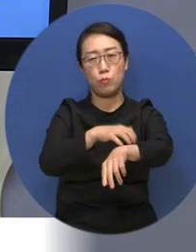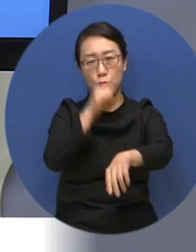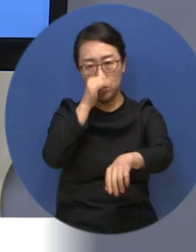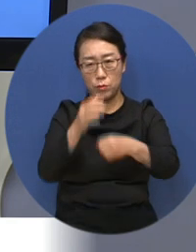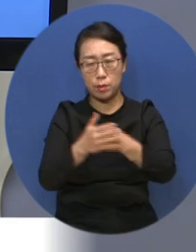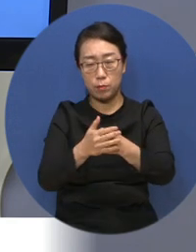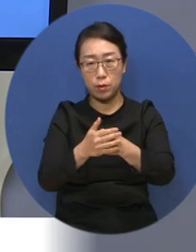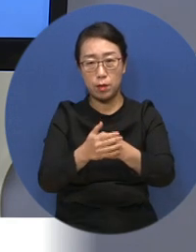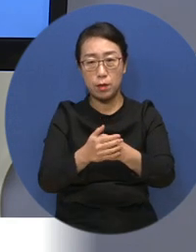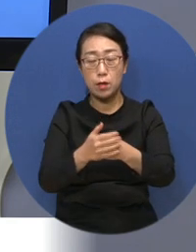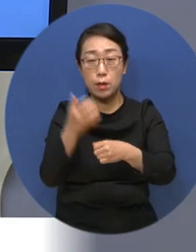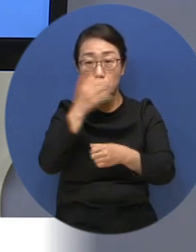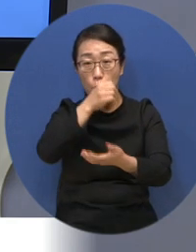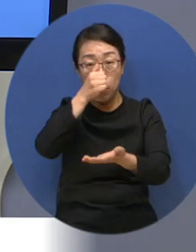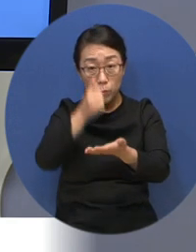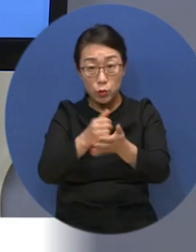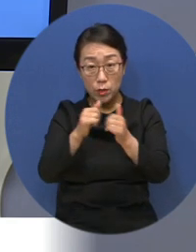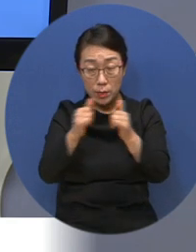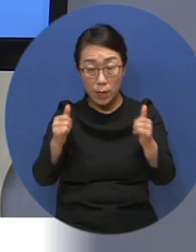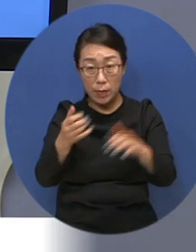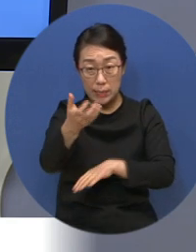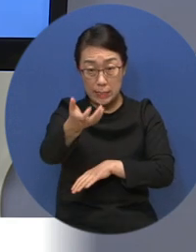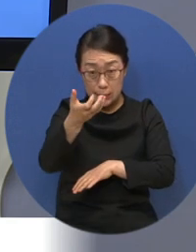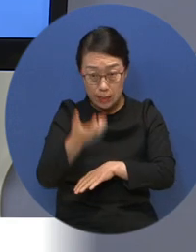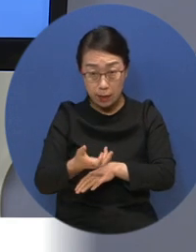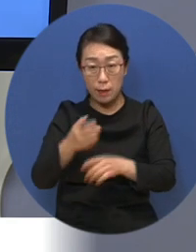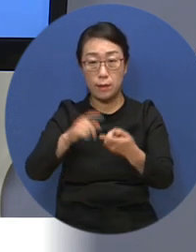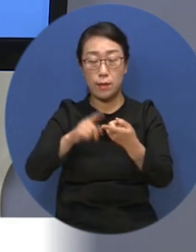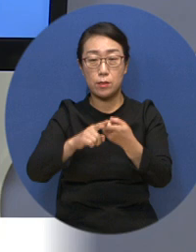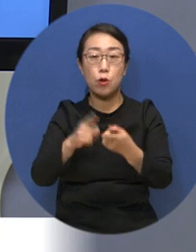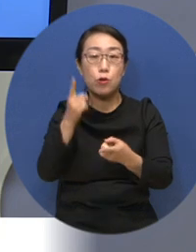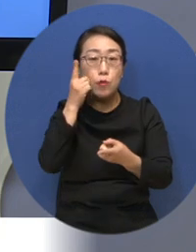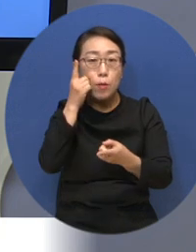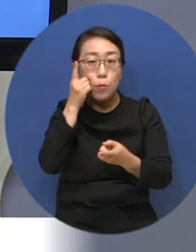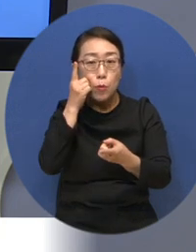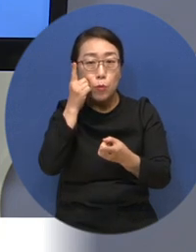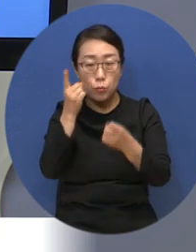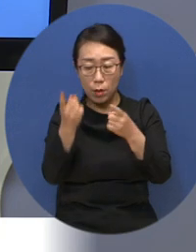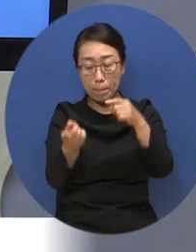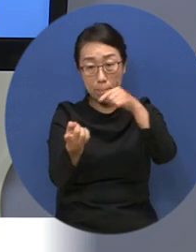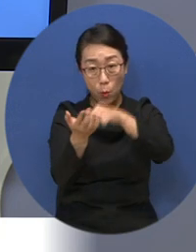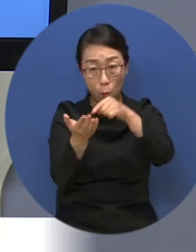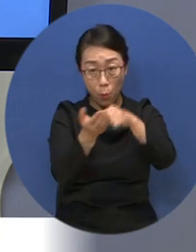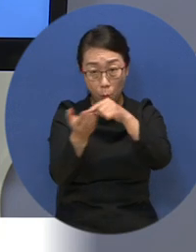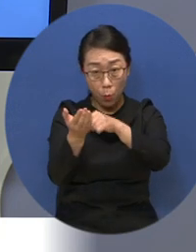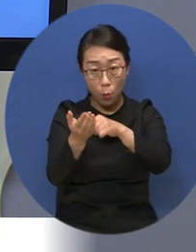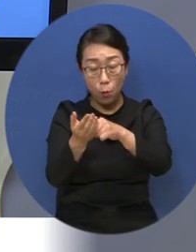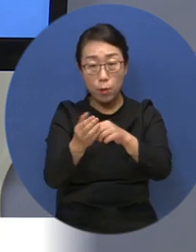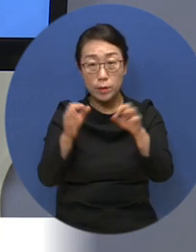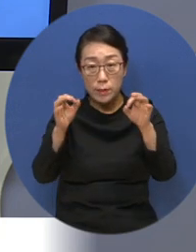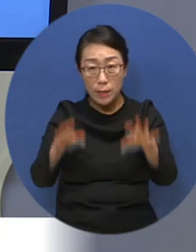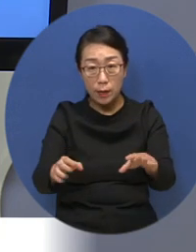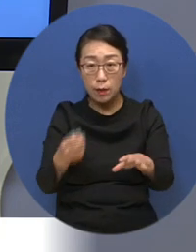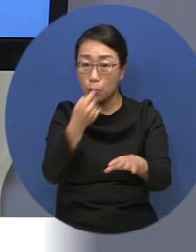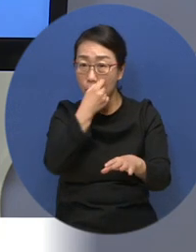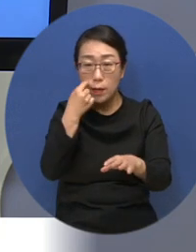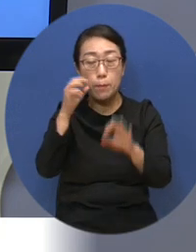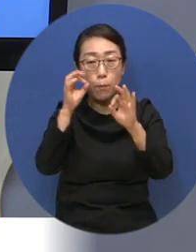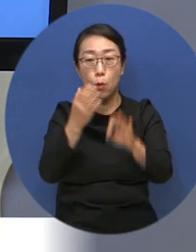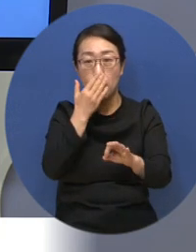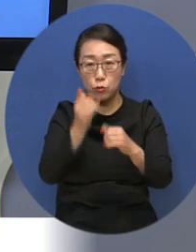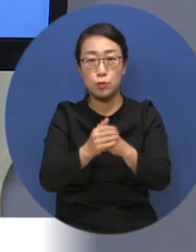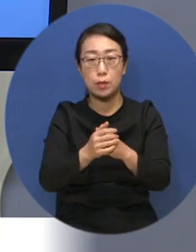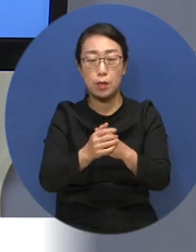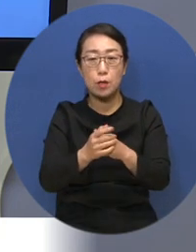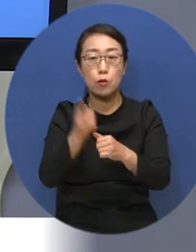이에 손 번 제자 전입 전출 씨 관련 정보를 스마트폰을 통해 언제 어디서든 확인할 수 있도록 모바일 고지